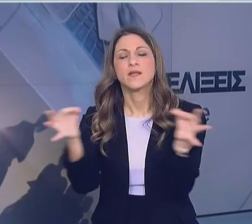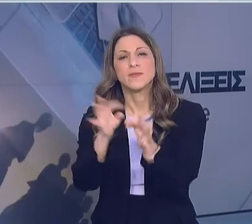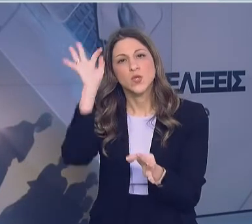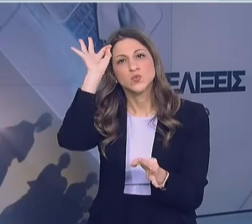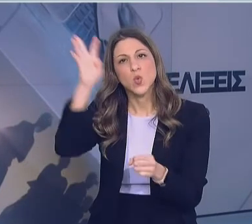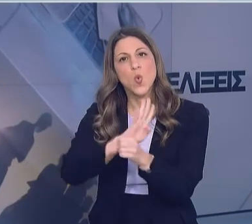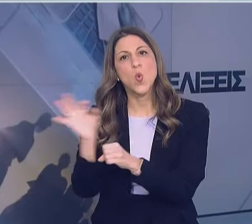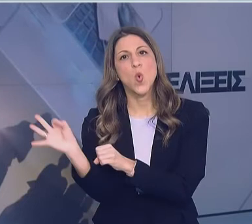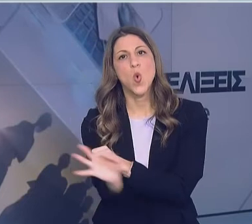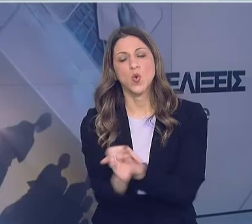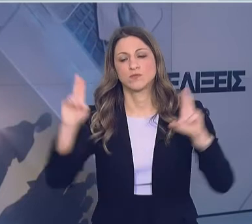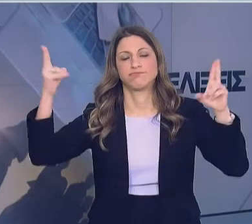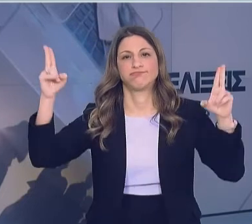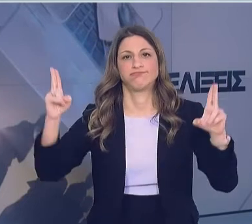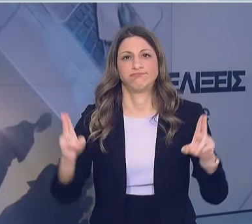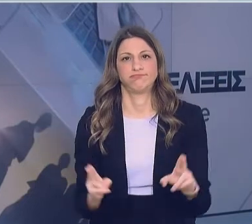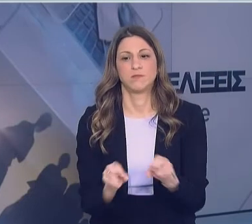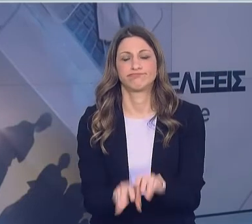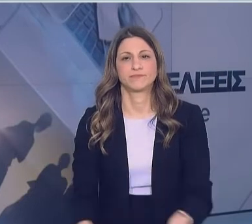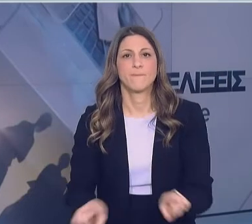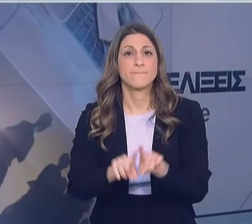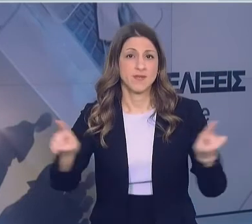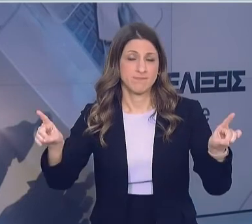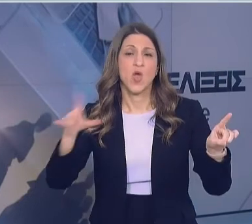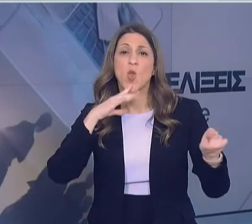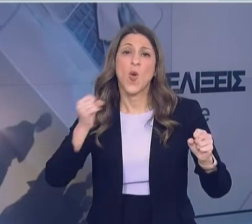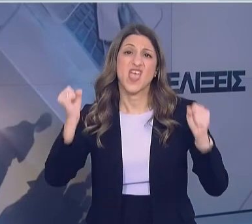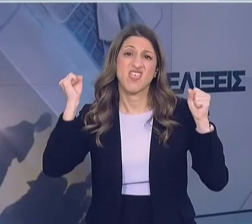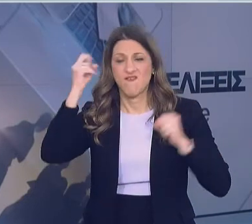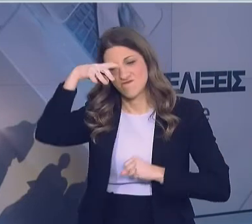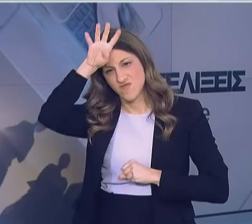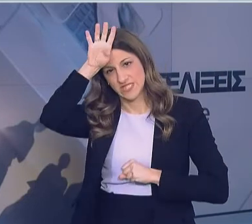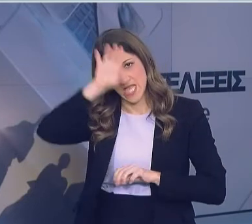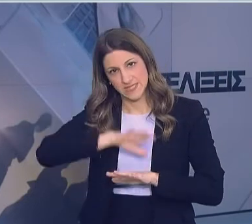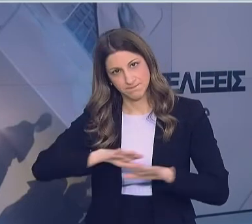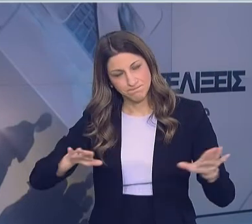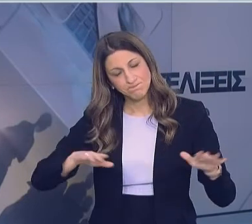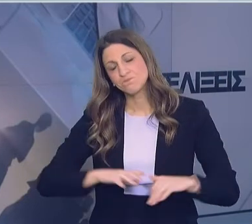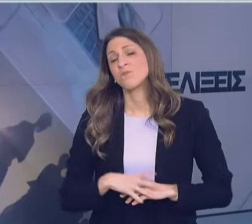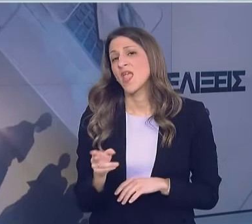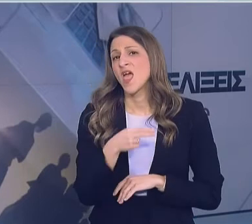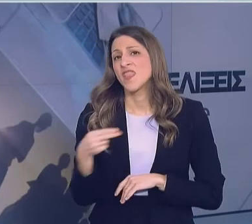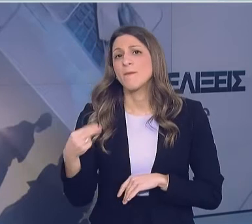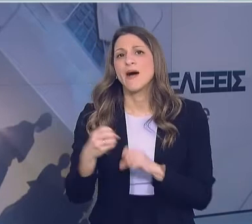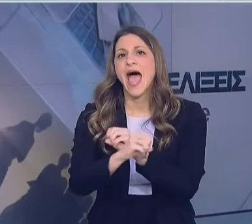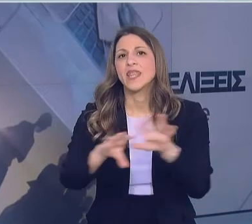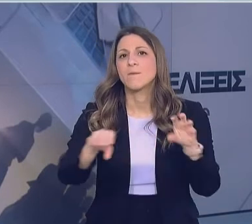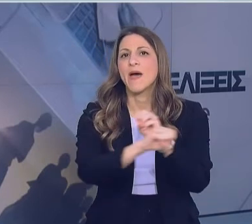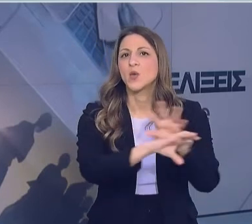ιού και να προστατεύσει το δικαίωμα όλων στο πολύτιμο αγαθό της υγείας. Σε σχέση με τα θέματα